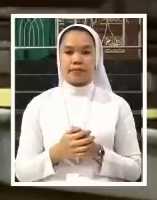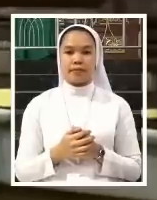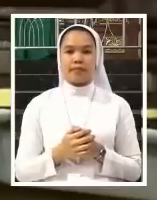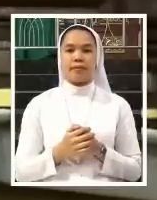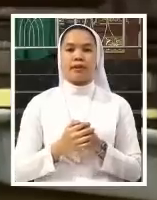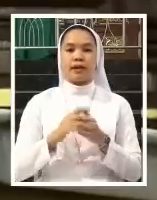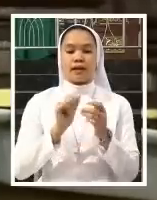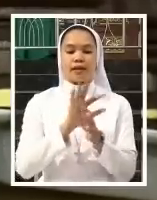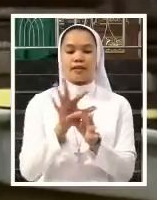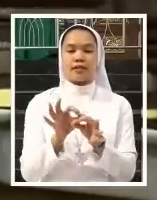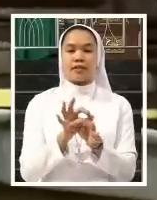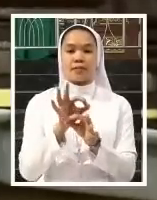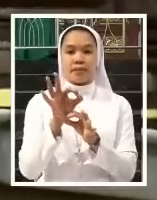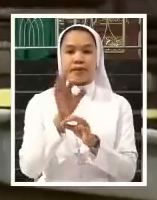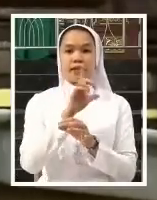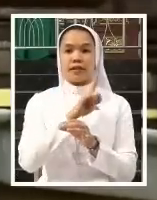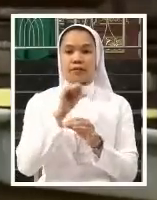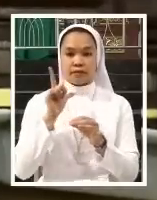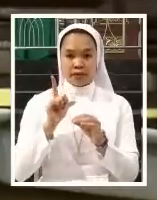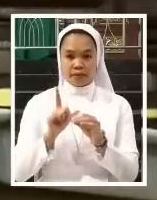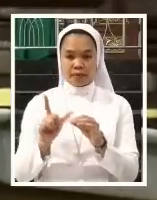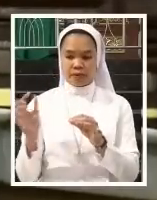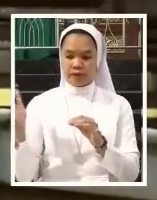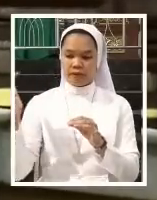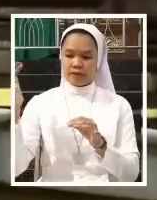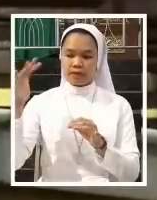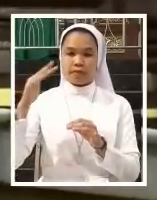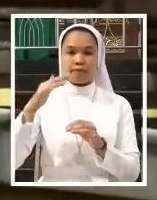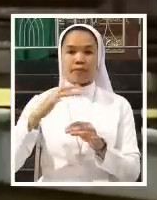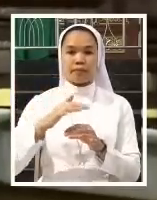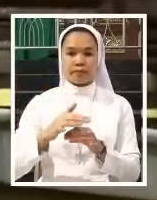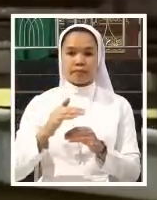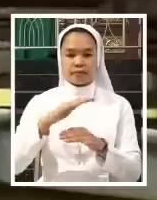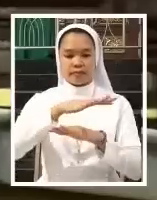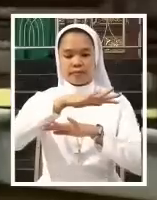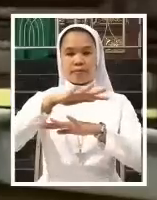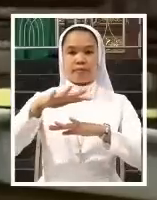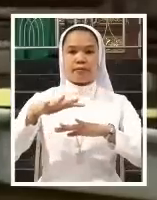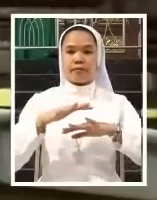An espiritu kan kagurang ng Diyos nasa ibabaw ko.